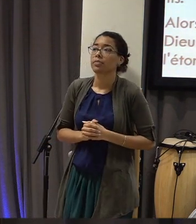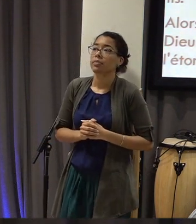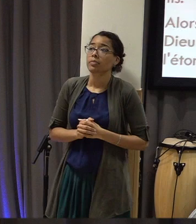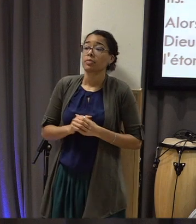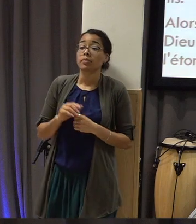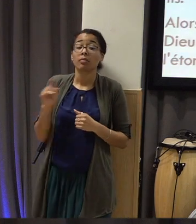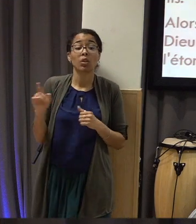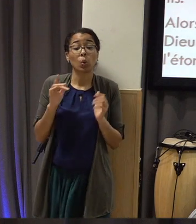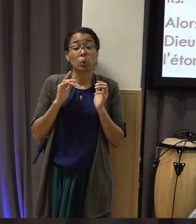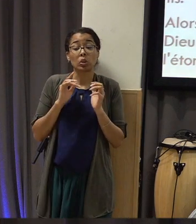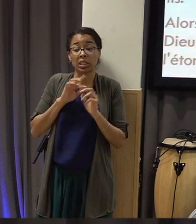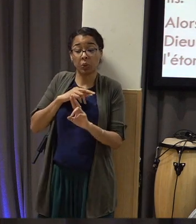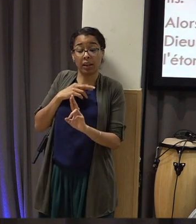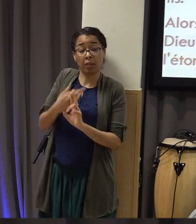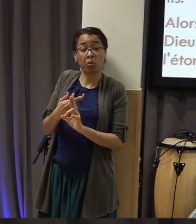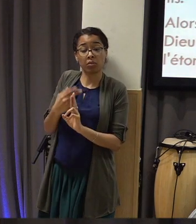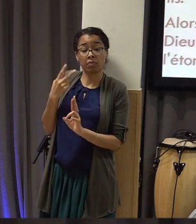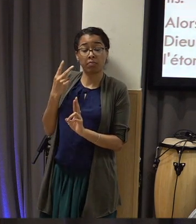moment-là, elle